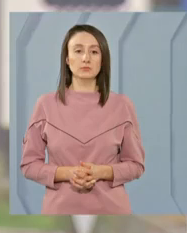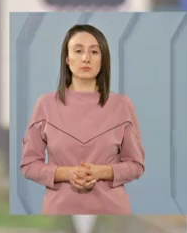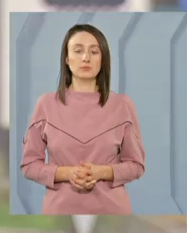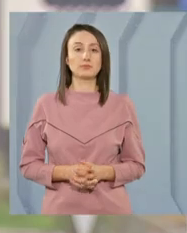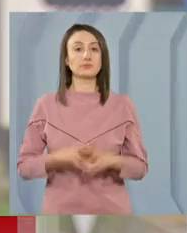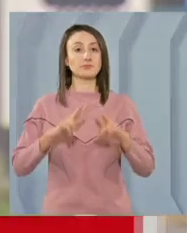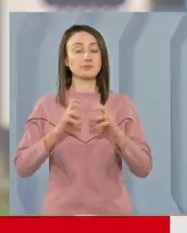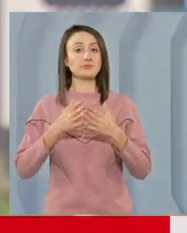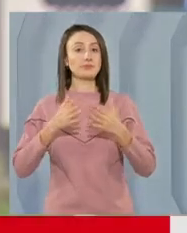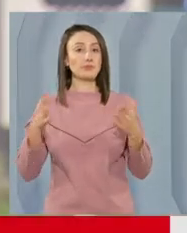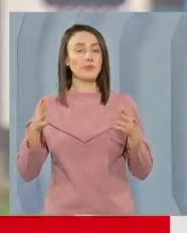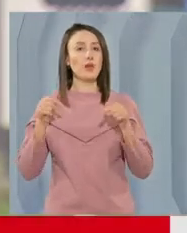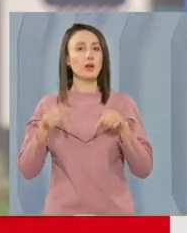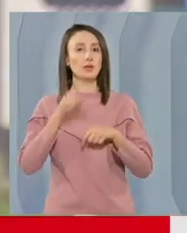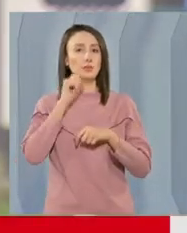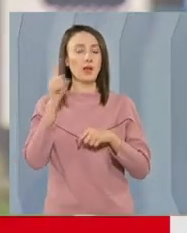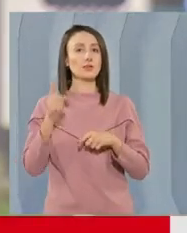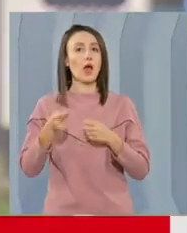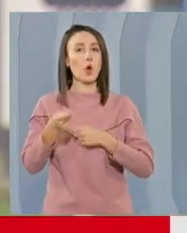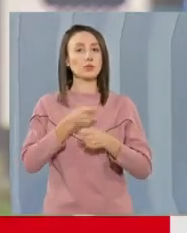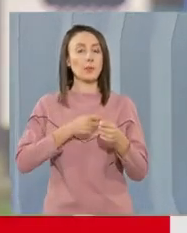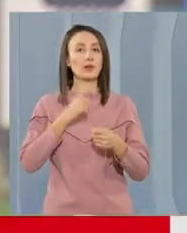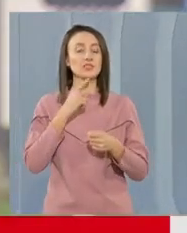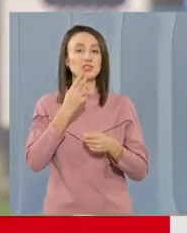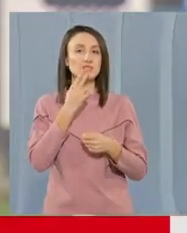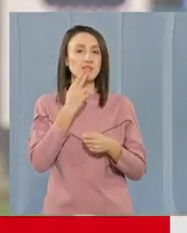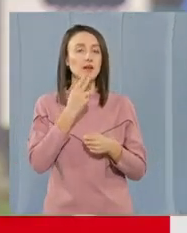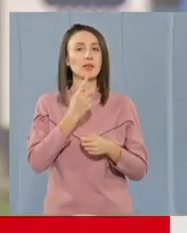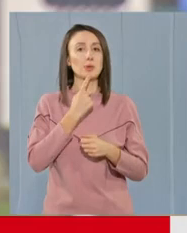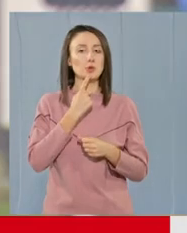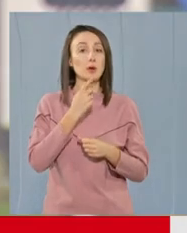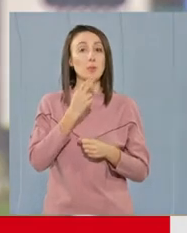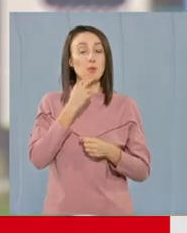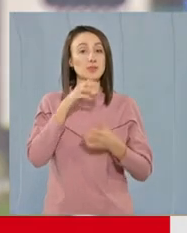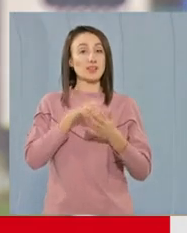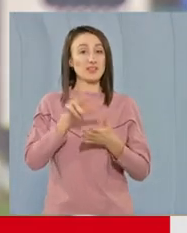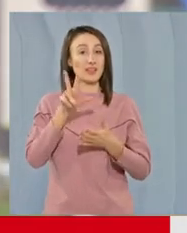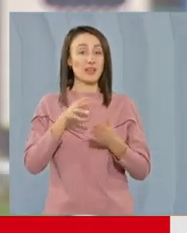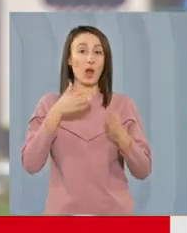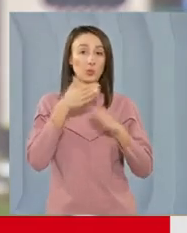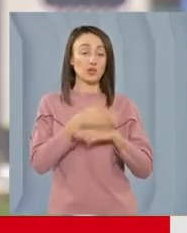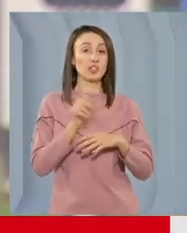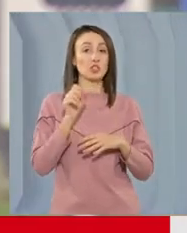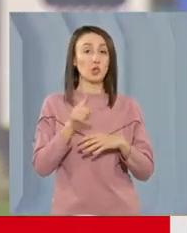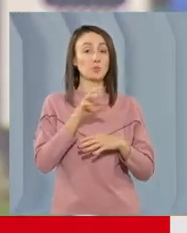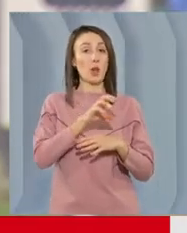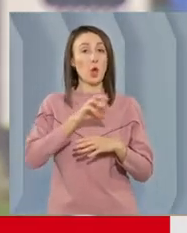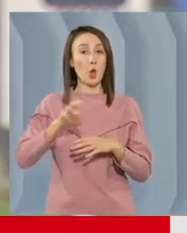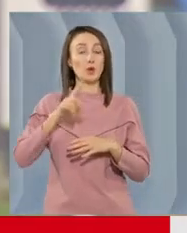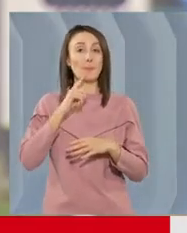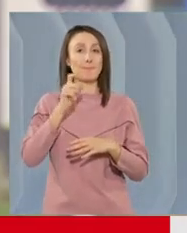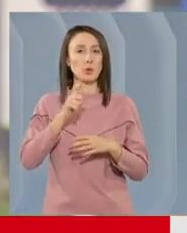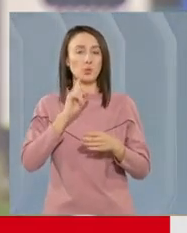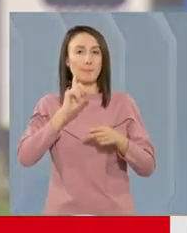Cheziții de amploare în această dimineață la contrabandiștii de țigări din Timișoara. Polițiștii secției 3 au descins în 12 locații la